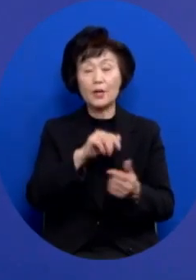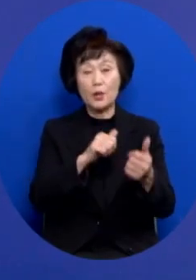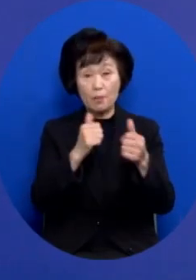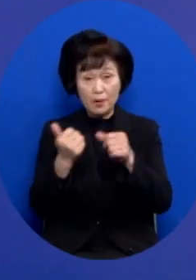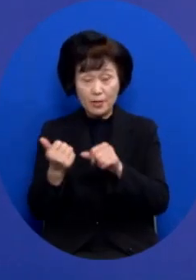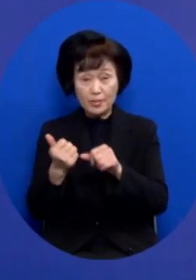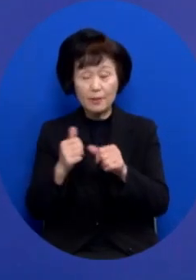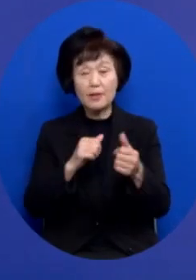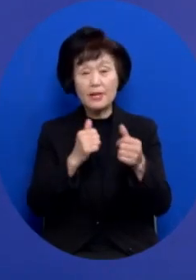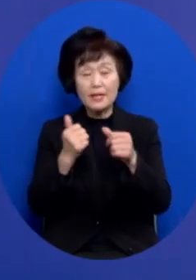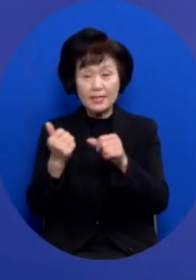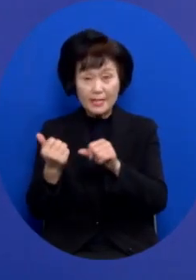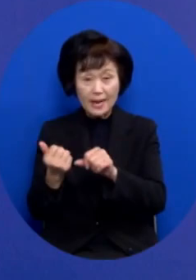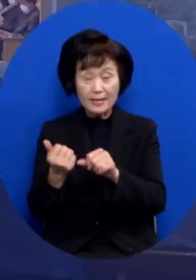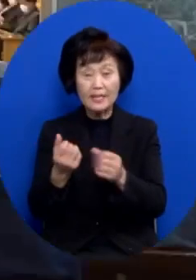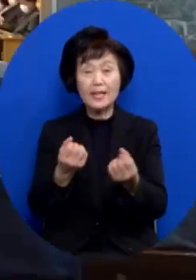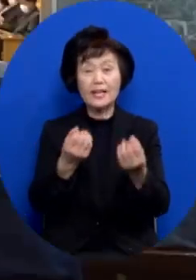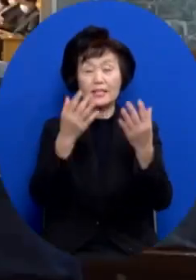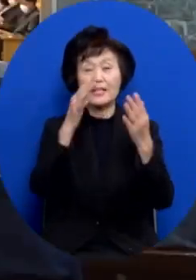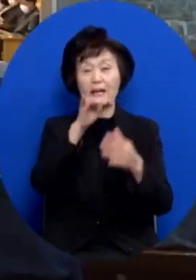장례예식이 열렸습니다